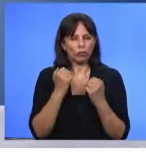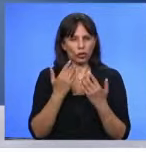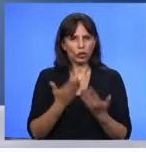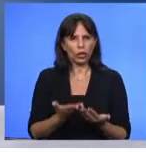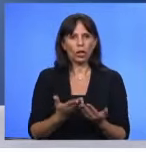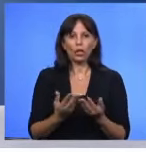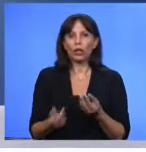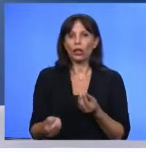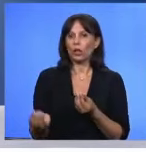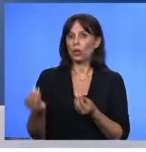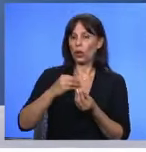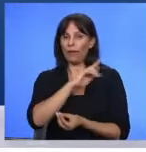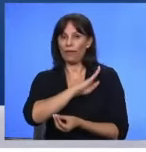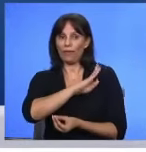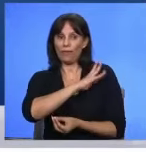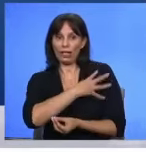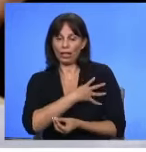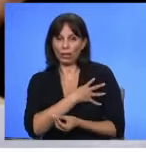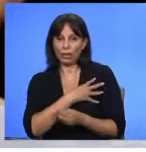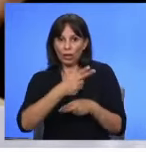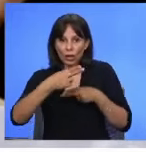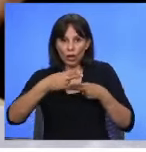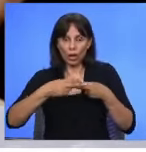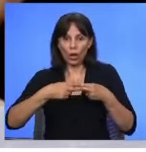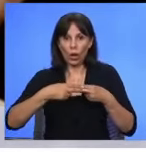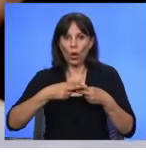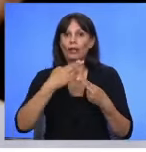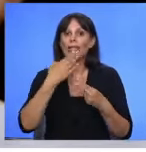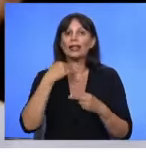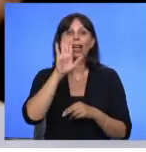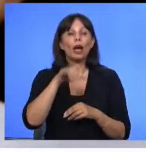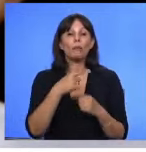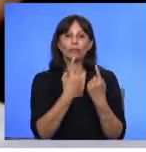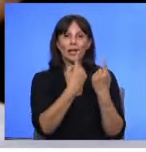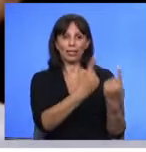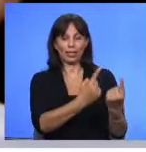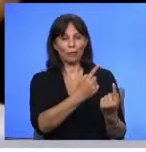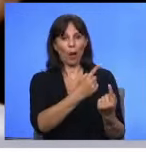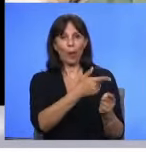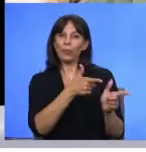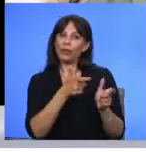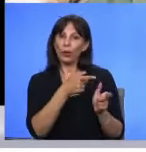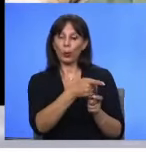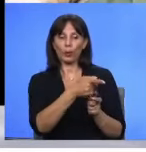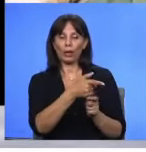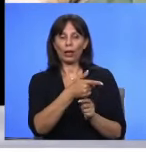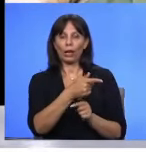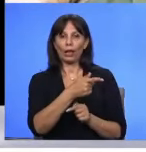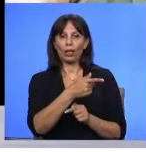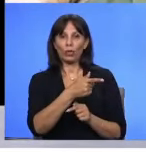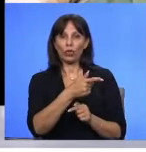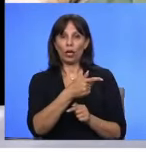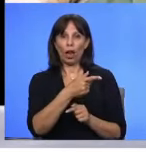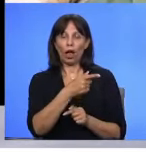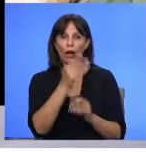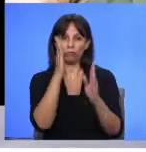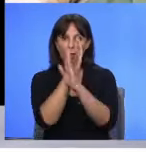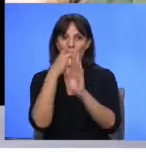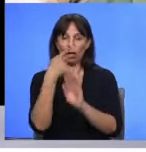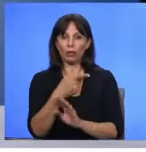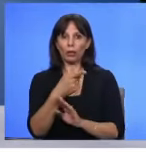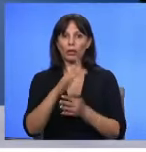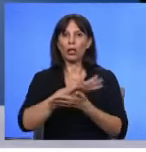פלסטינים שהיו לצידו של אותו ישראלי, גם הם נפצעו מירי המחבל. בהתחלה אותו פצוע